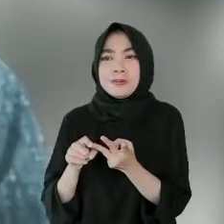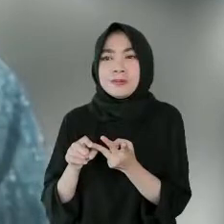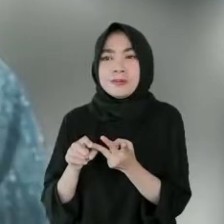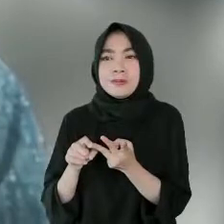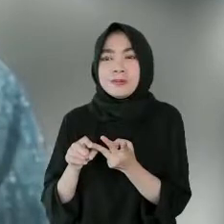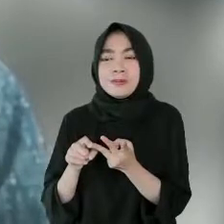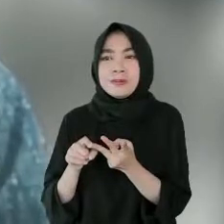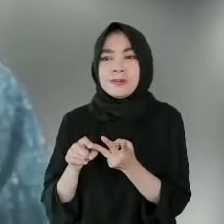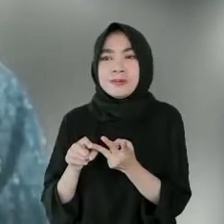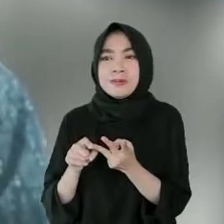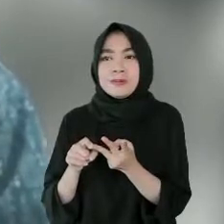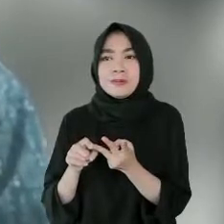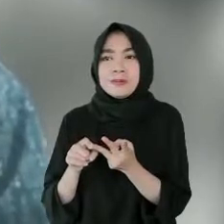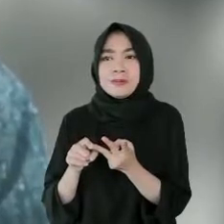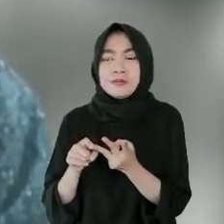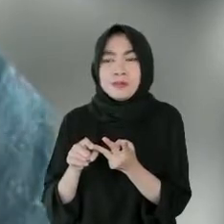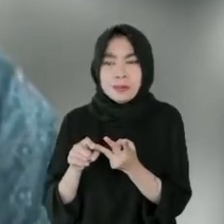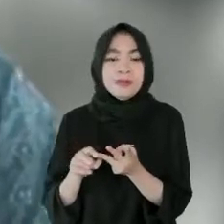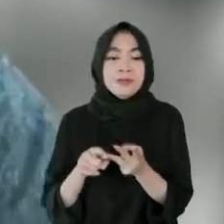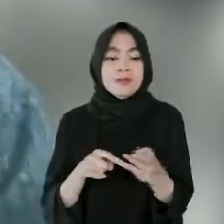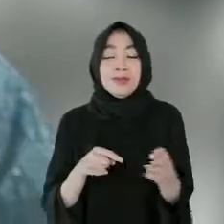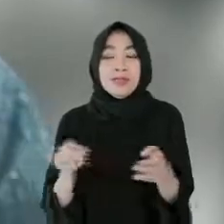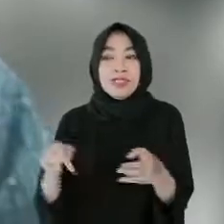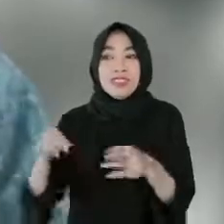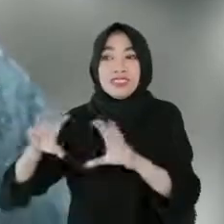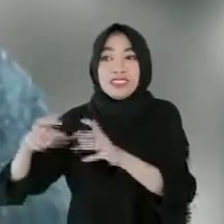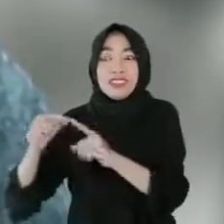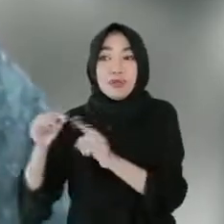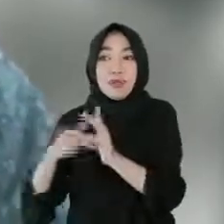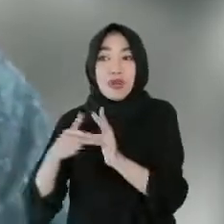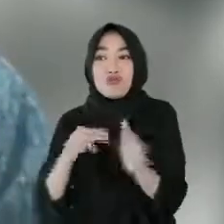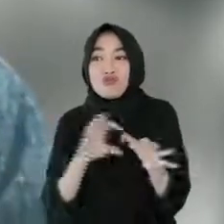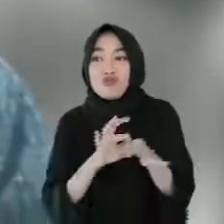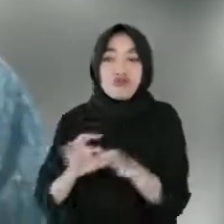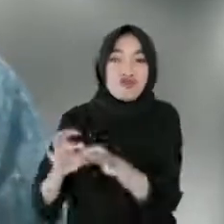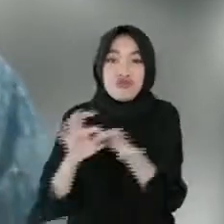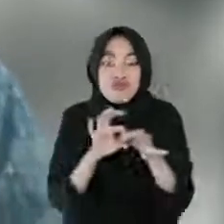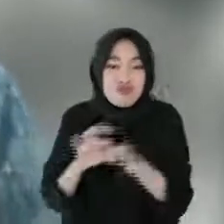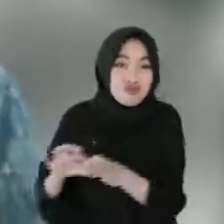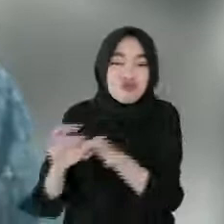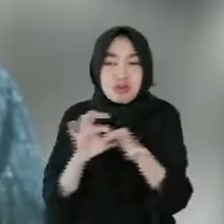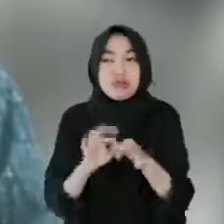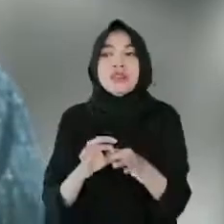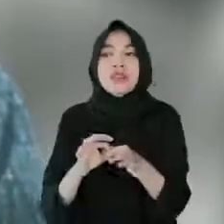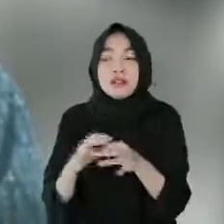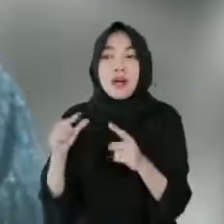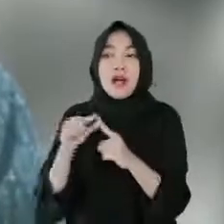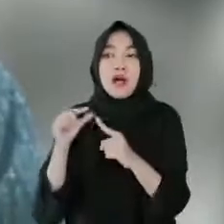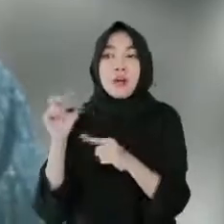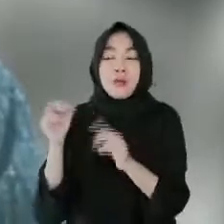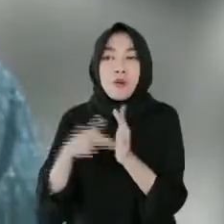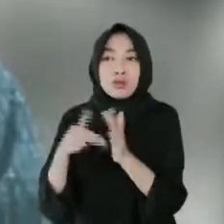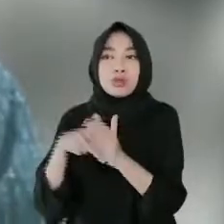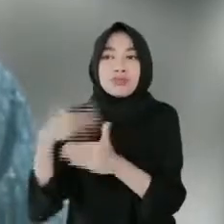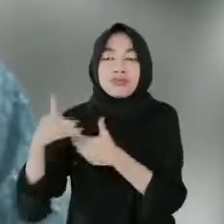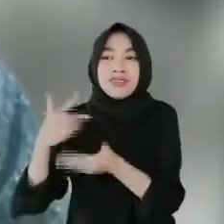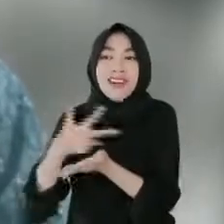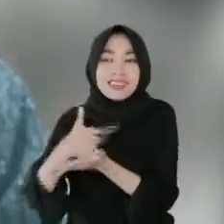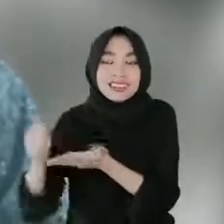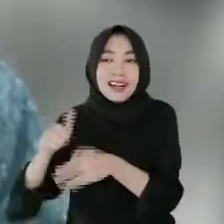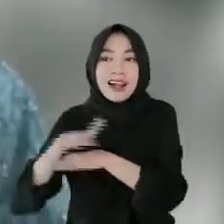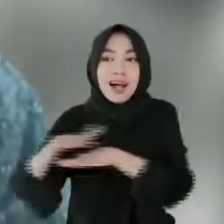kerjasama dan kopular skrub kolaborasi dan yang terakhir pohon ini harus lancar aman dan